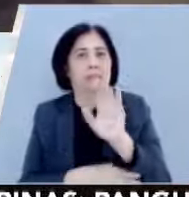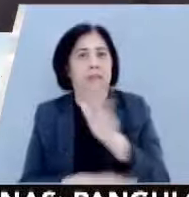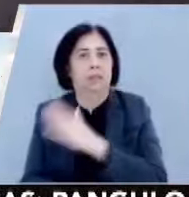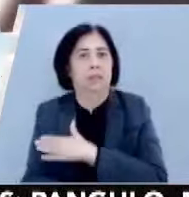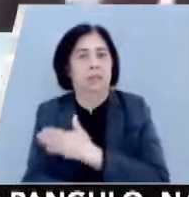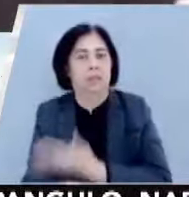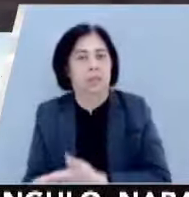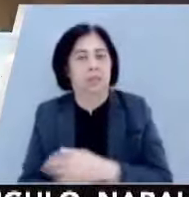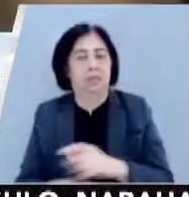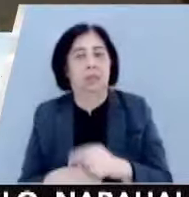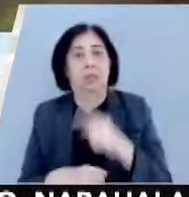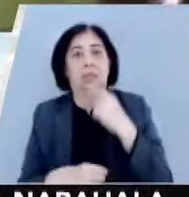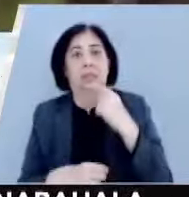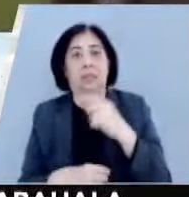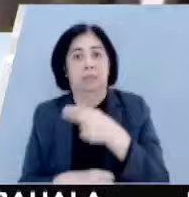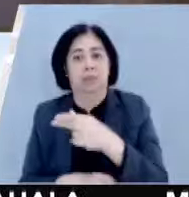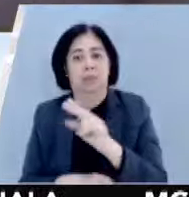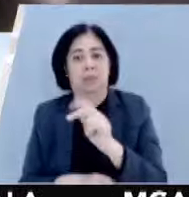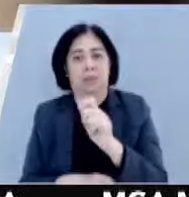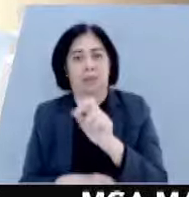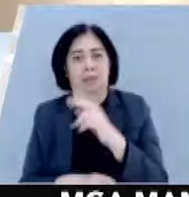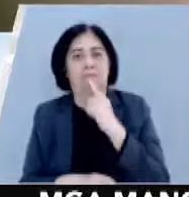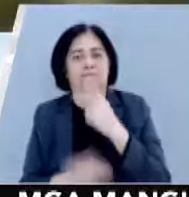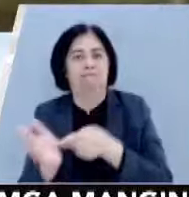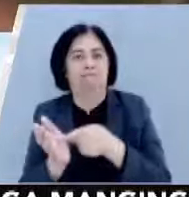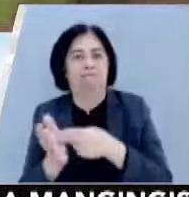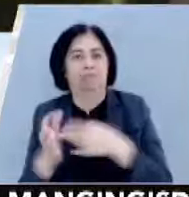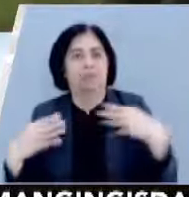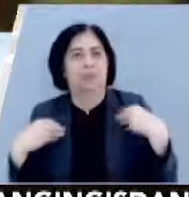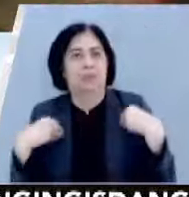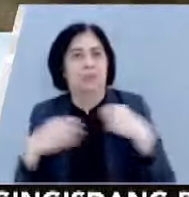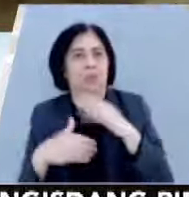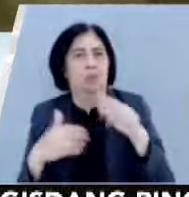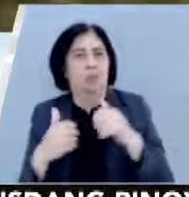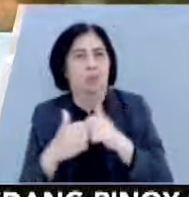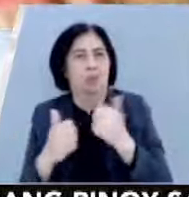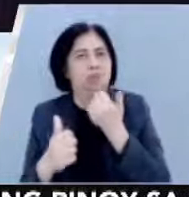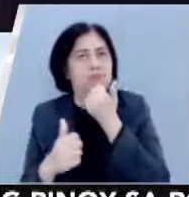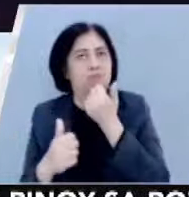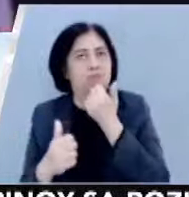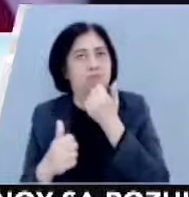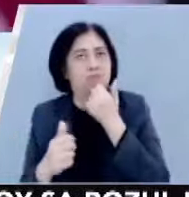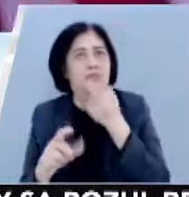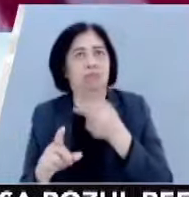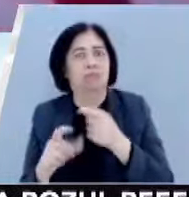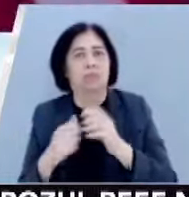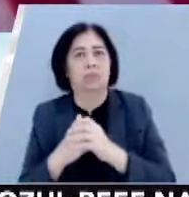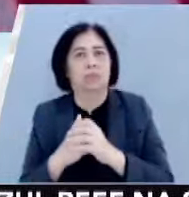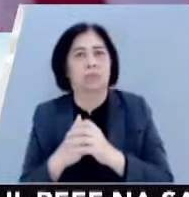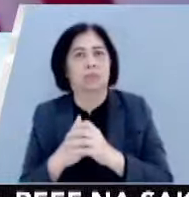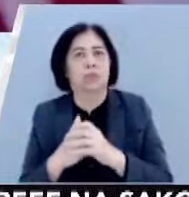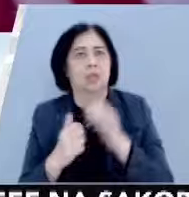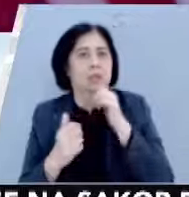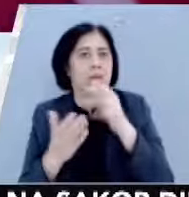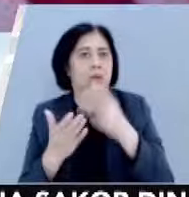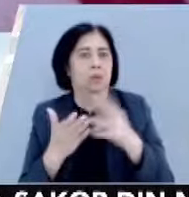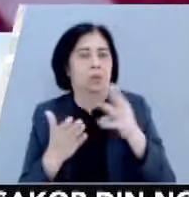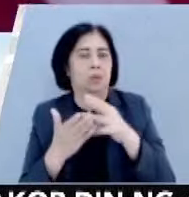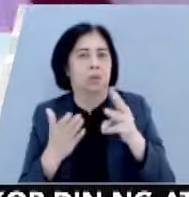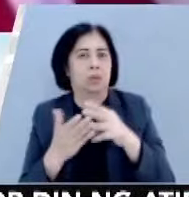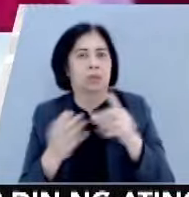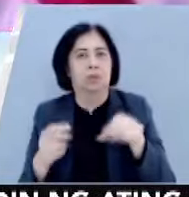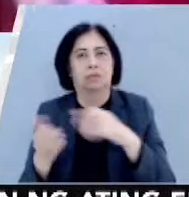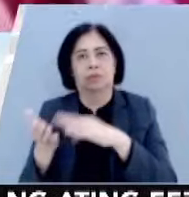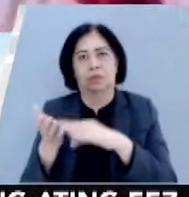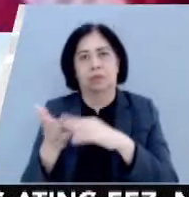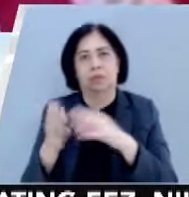naman ni Hunter, inamin at inako na niya ang kanyang mga pagkakamali. Hindi raw niya sasayangin ang clemency na ibinigay